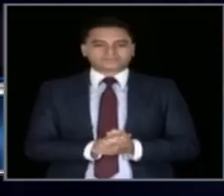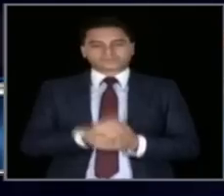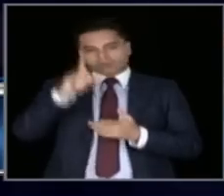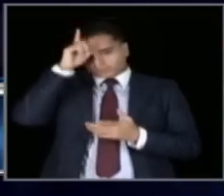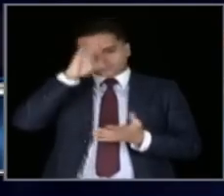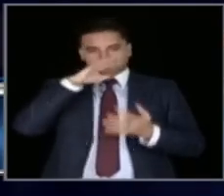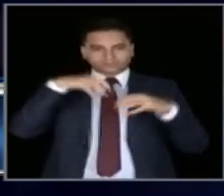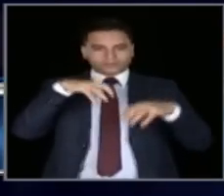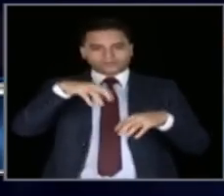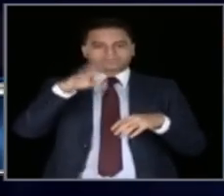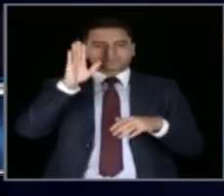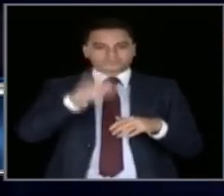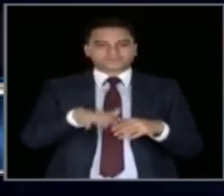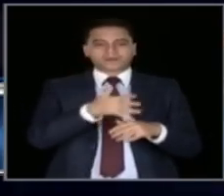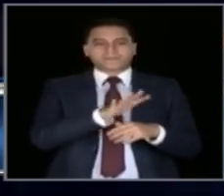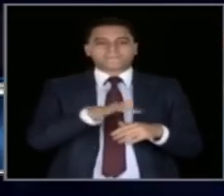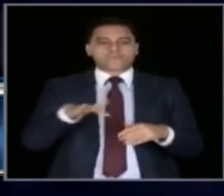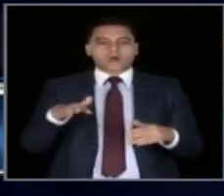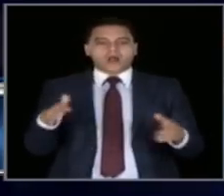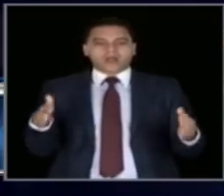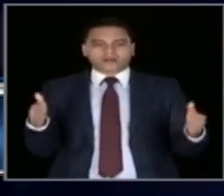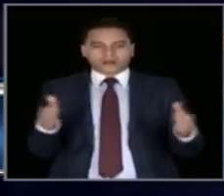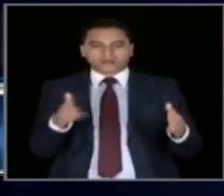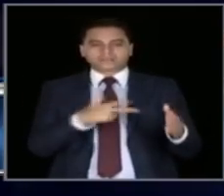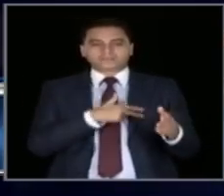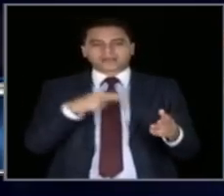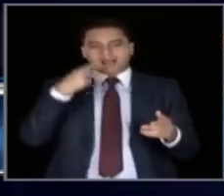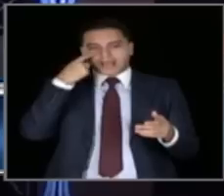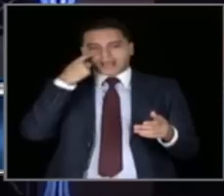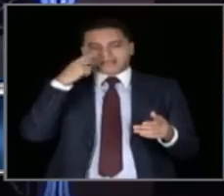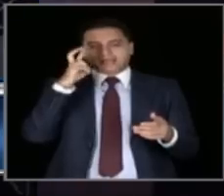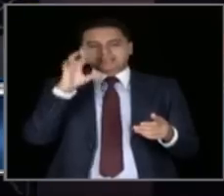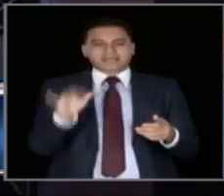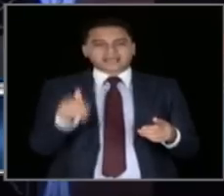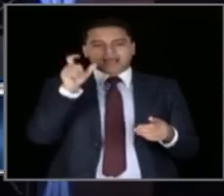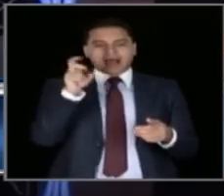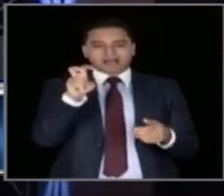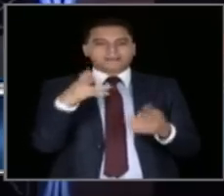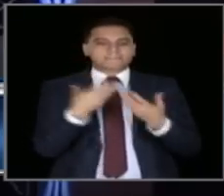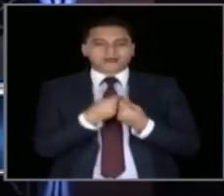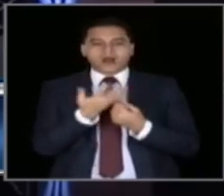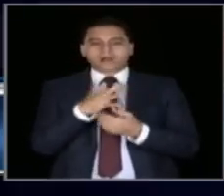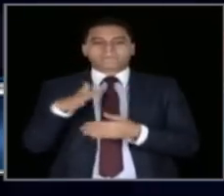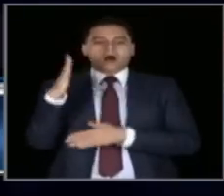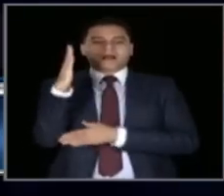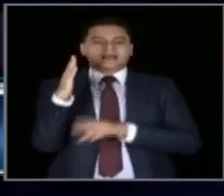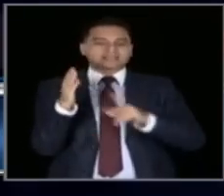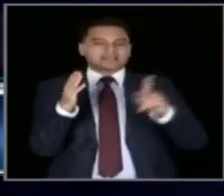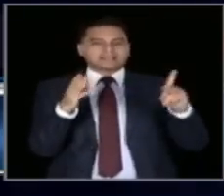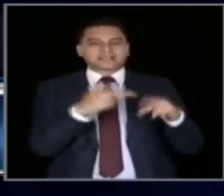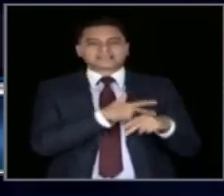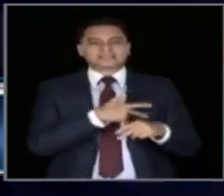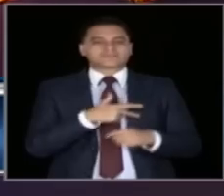جغرافيا، تتصل بحيرة عين زيانة بأحد البحار الرئيسية، فما